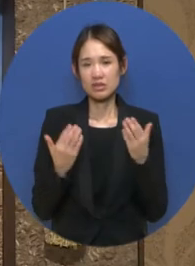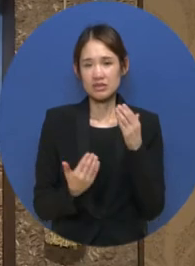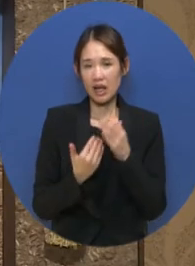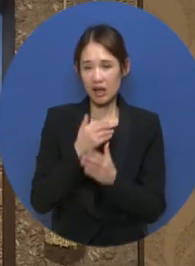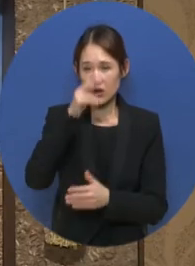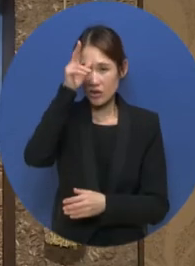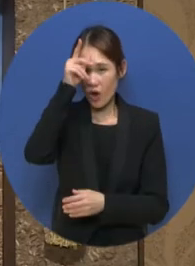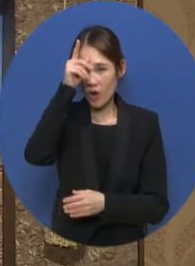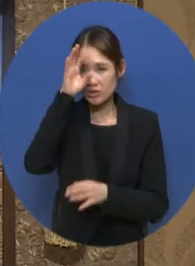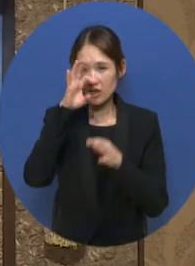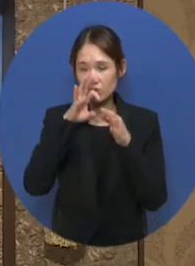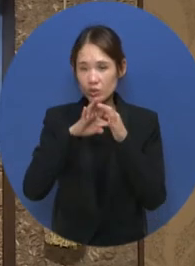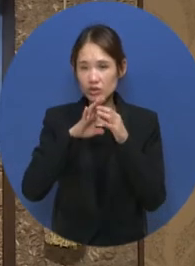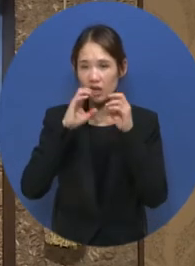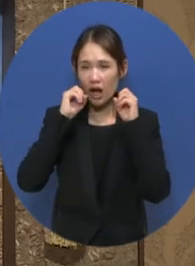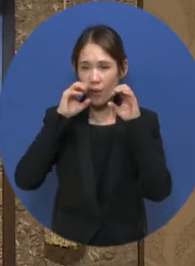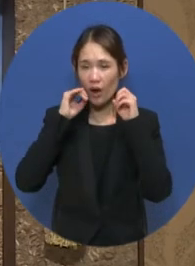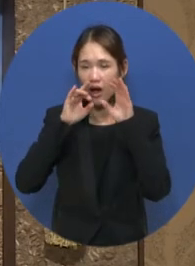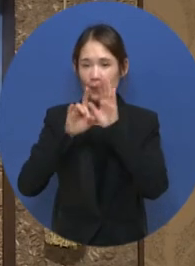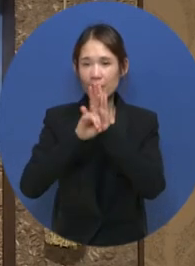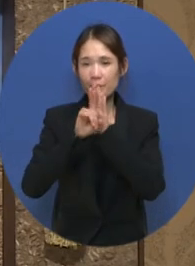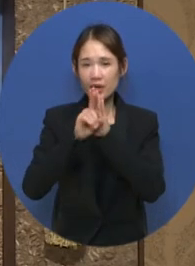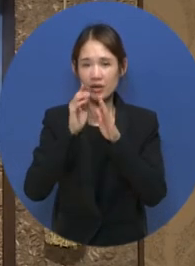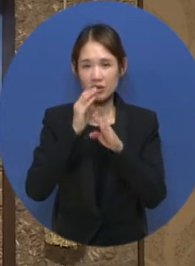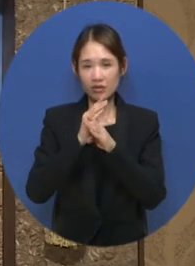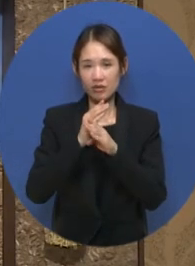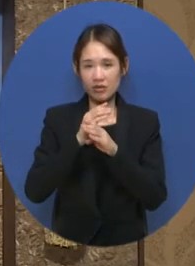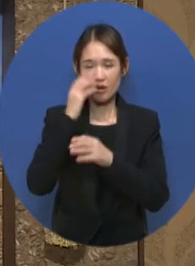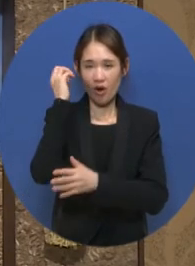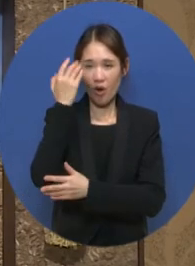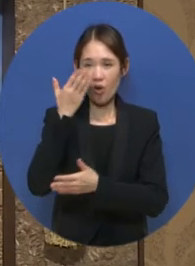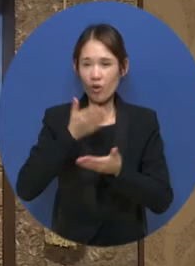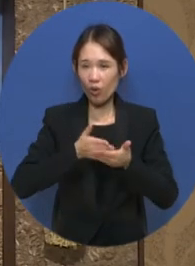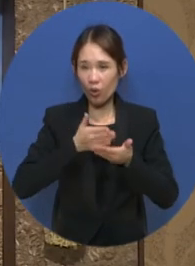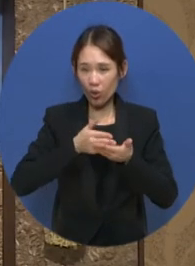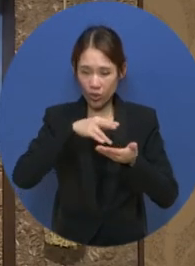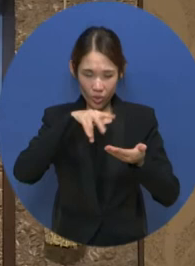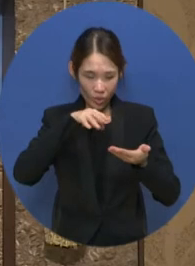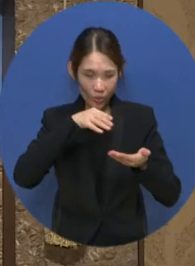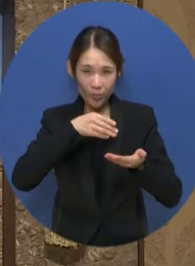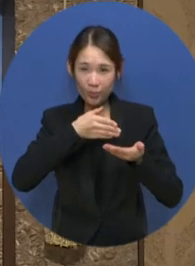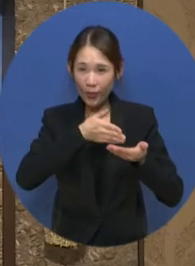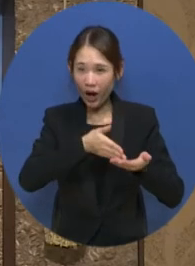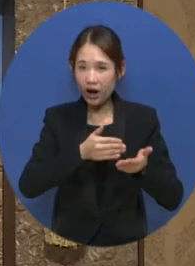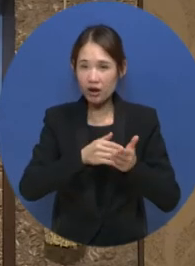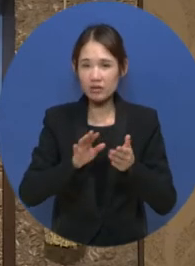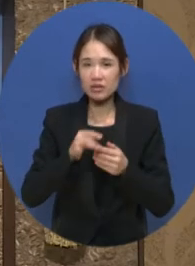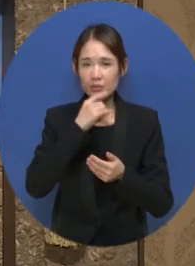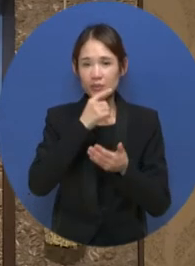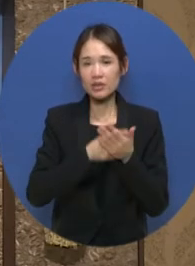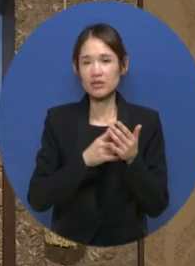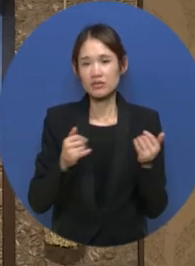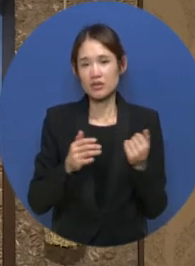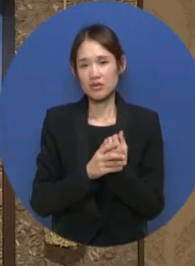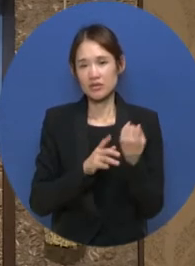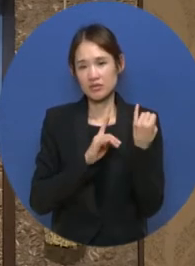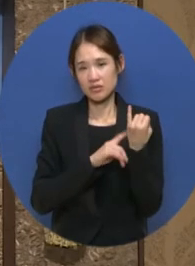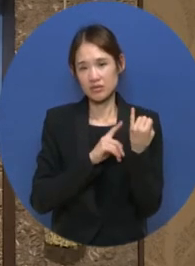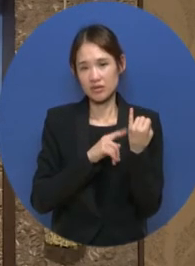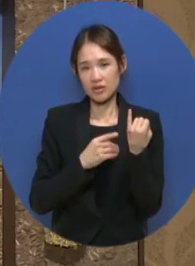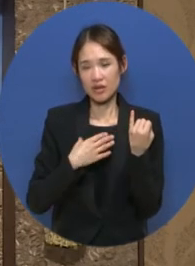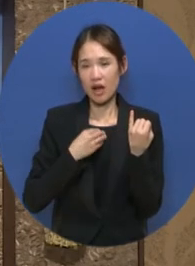경찰을 통해서 하심에 부로 알려 졌는데요 이제 그럼서 언론을 타게 됐고 그런데 이미 이제 이 피해 장 여성도 여성